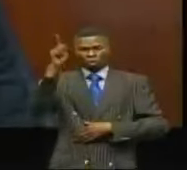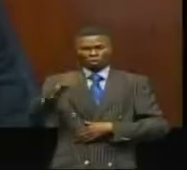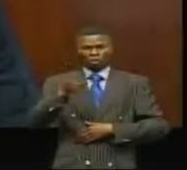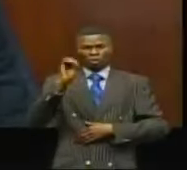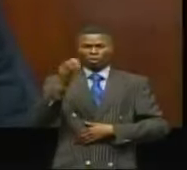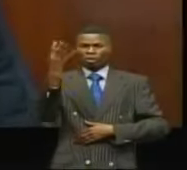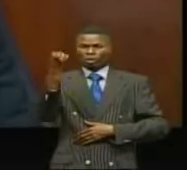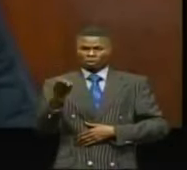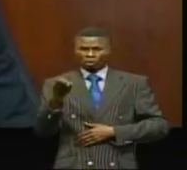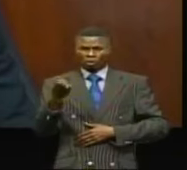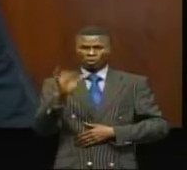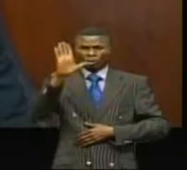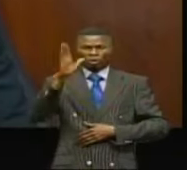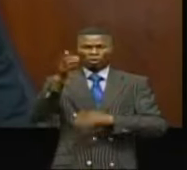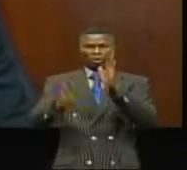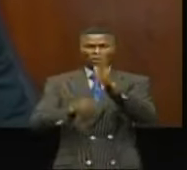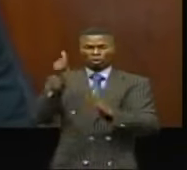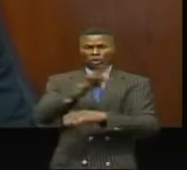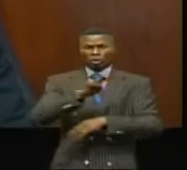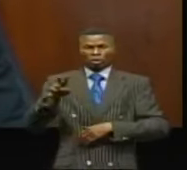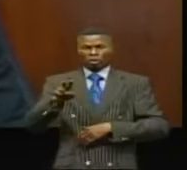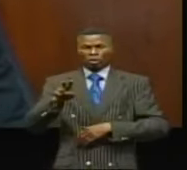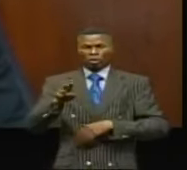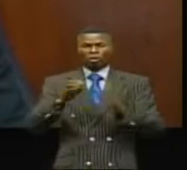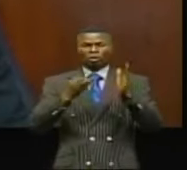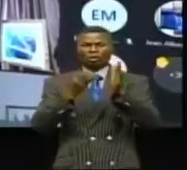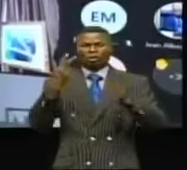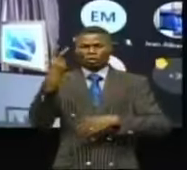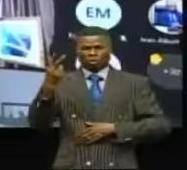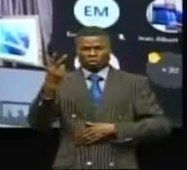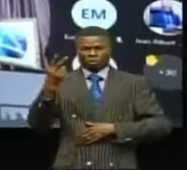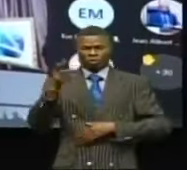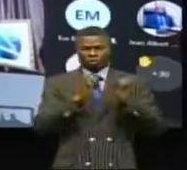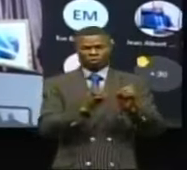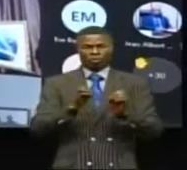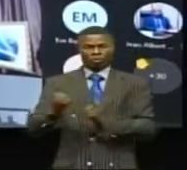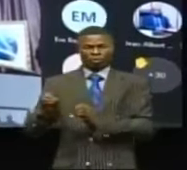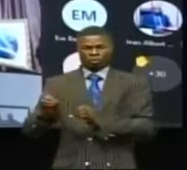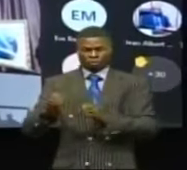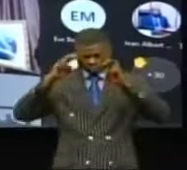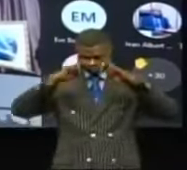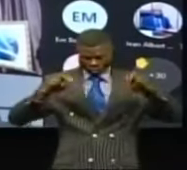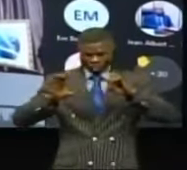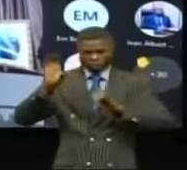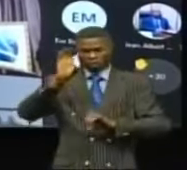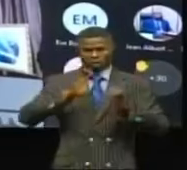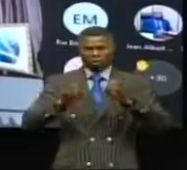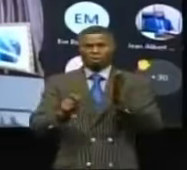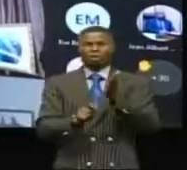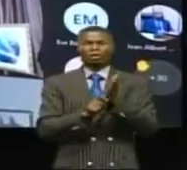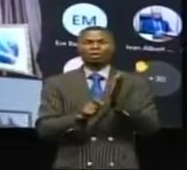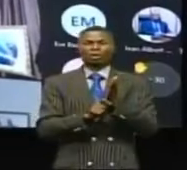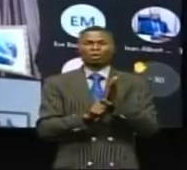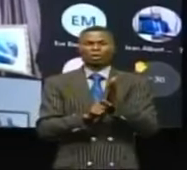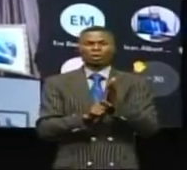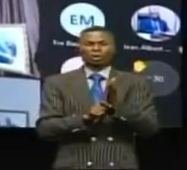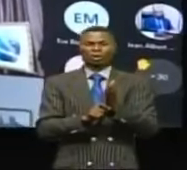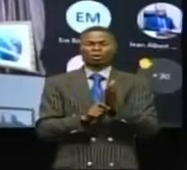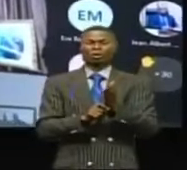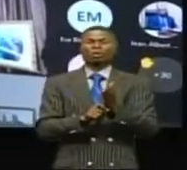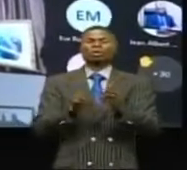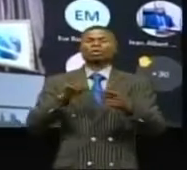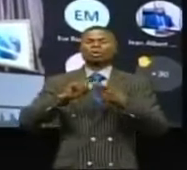82/040 du 5 novembre 1982, portant organisation de la recherche scientifique et technique, et légitimement